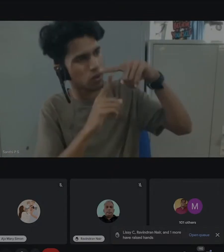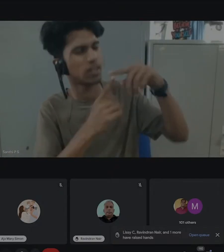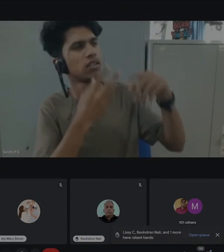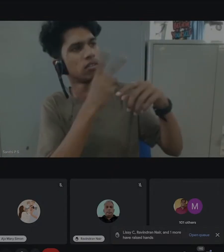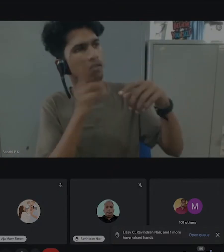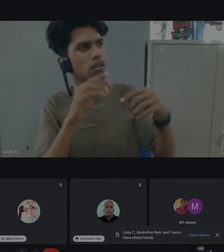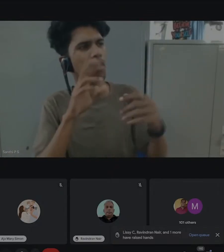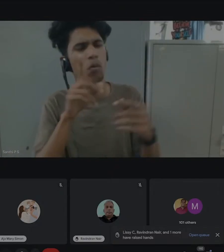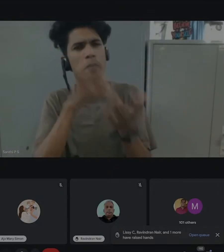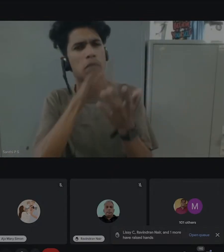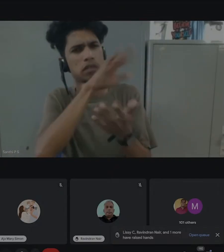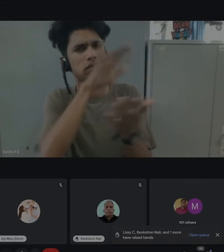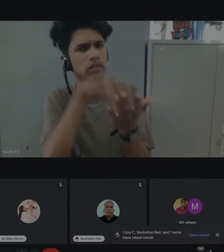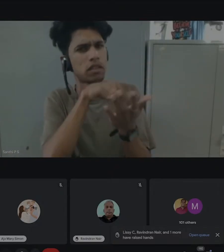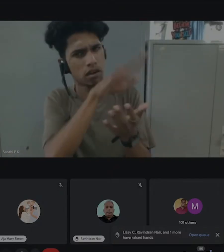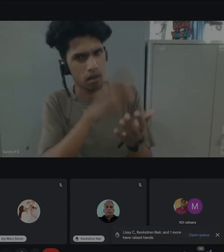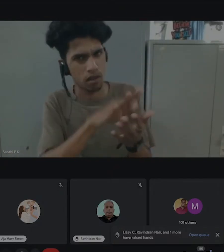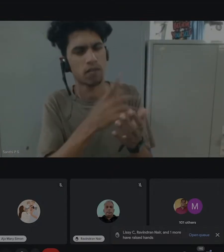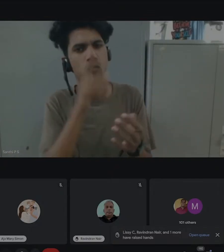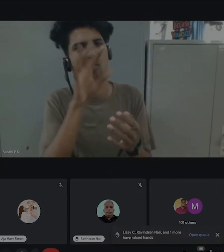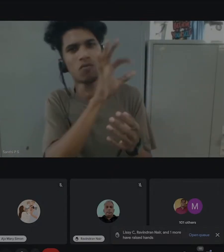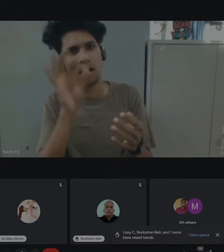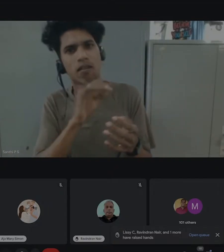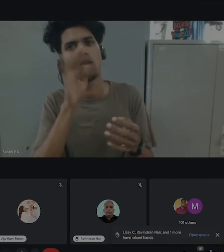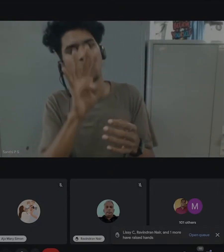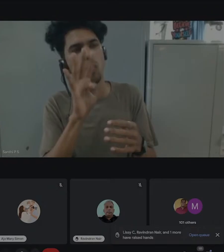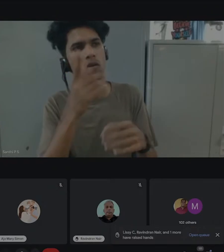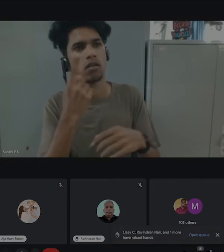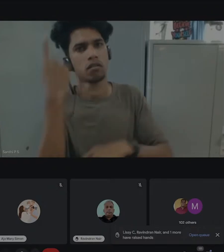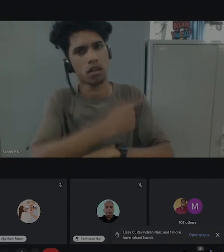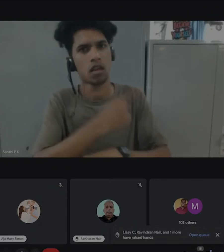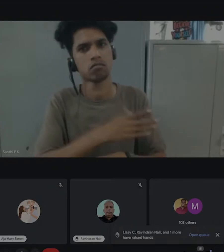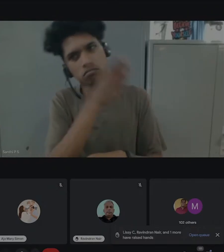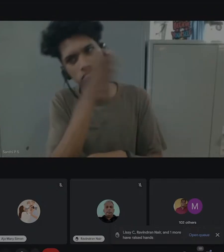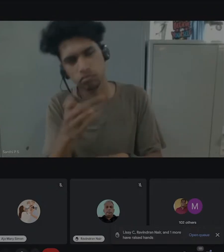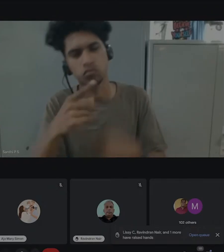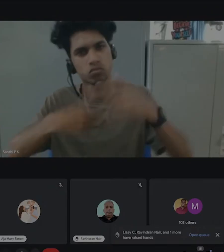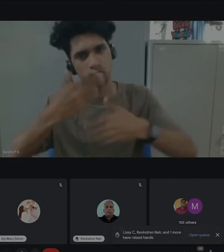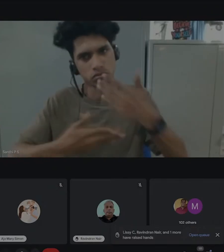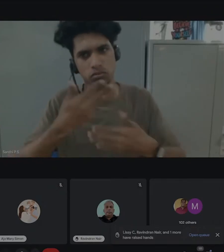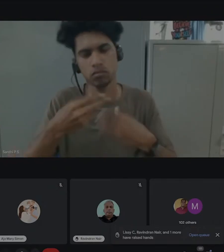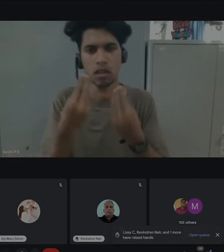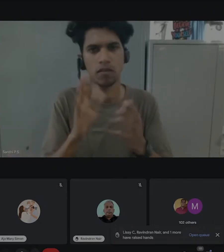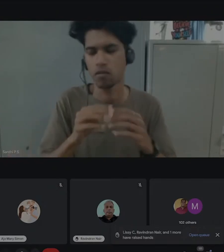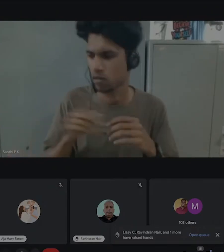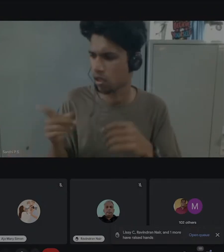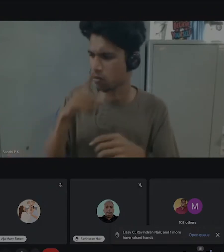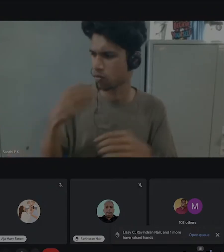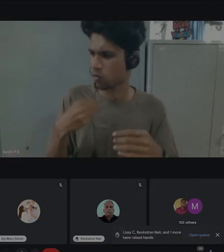കൊണ്ടുപോയി ആഴ്ചയിൽ ഒരു 4 ദിവസവും കൊണ്ടുവന്നുണ്ട്. അവിടെ സൈക്കോളജിസ്റ്റ് എന്തെങ്കിലും കാണിച്ചിട്ടുണ്ടോ?